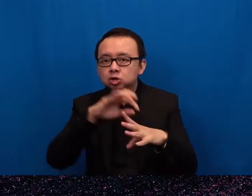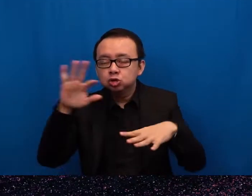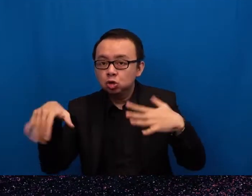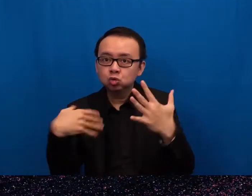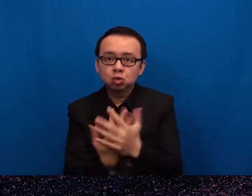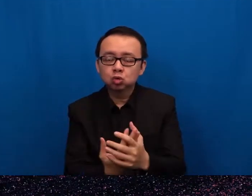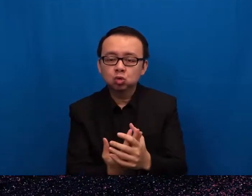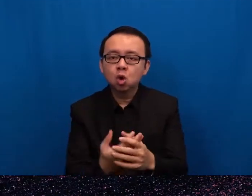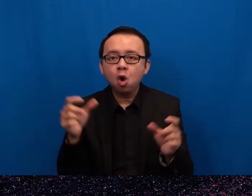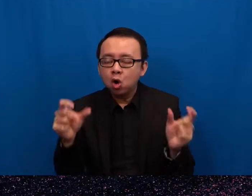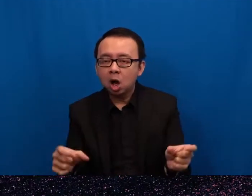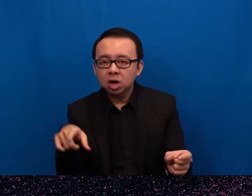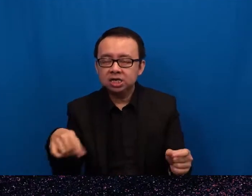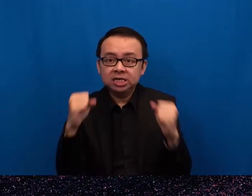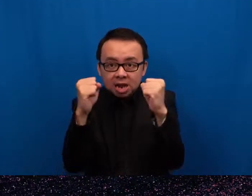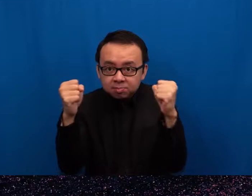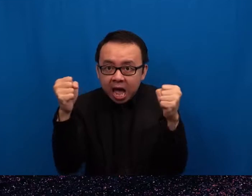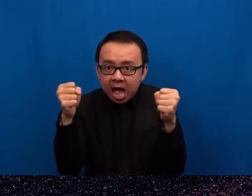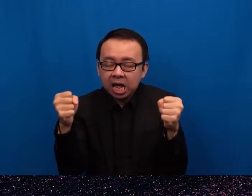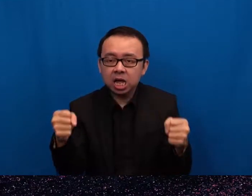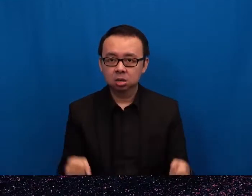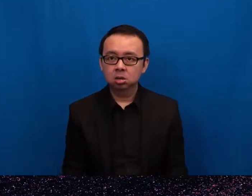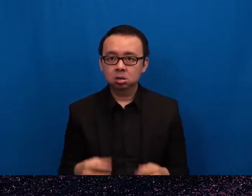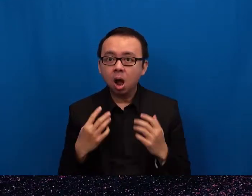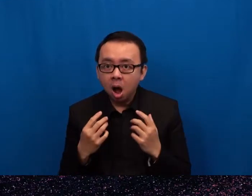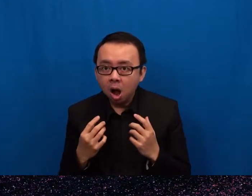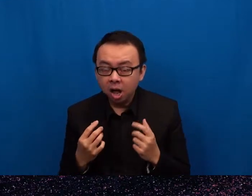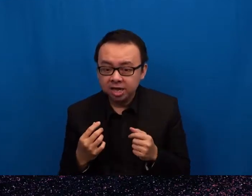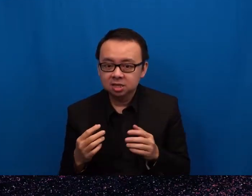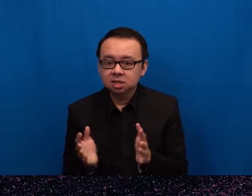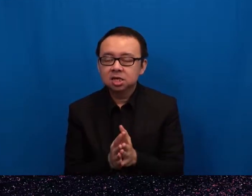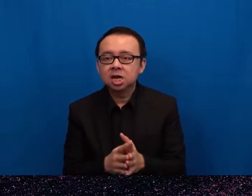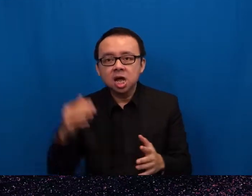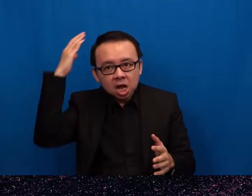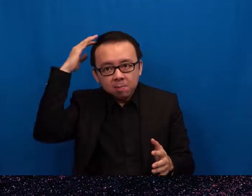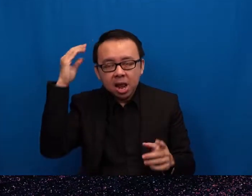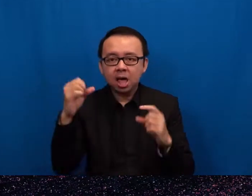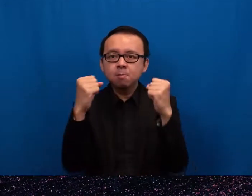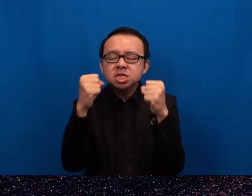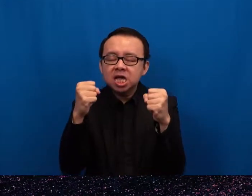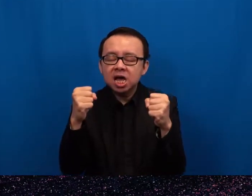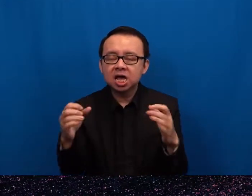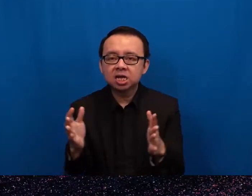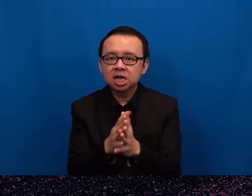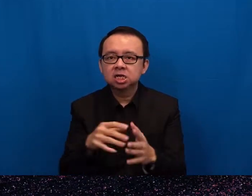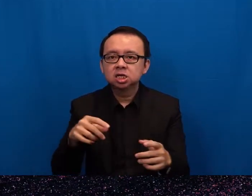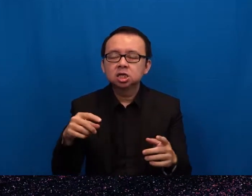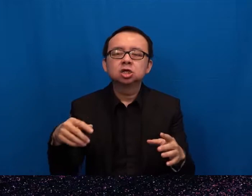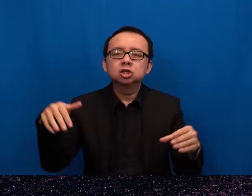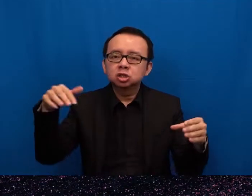ketua, seluruh inmates atau orang-orang tahanan di dalam sana tercengang-cengang dengan pekerjaan Tuhan dan kepala penjara seisi rumahnya bertobat terima